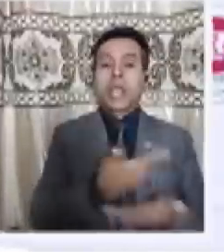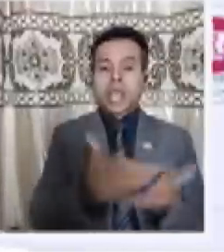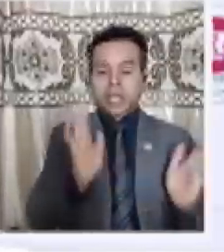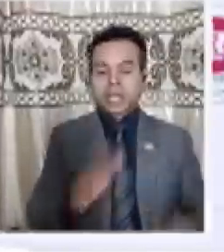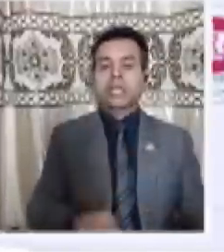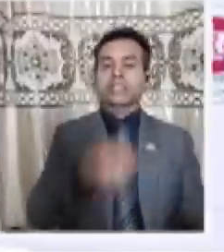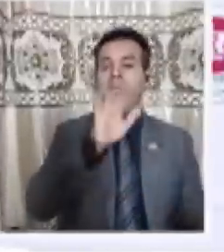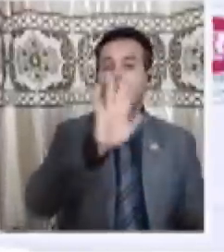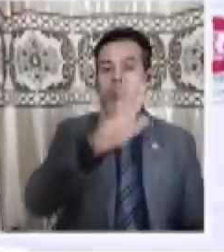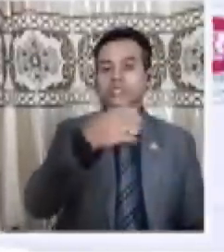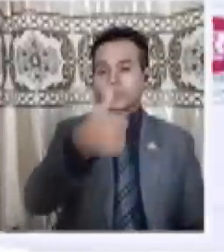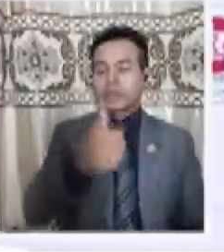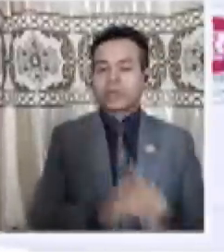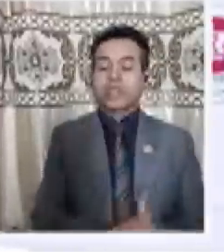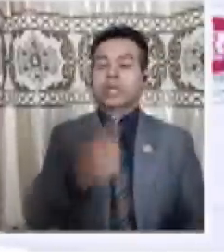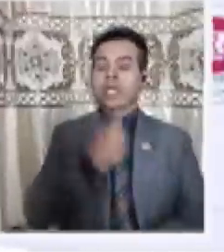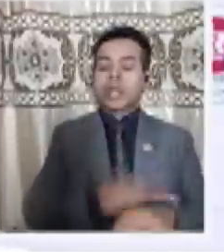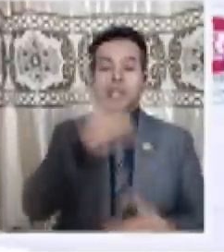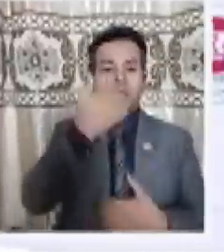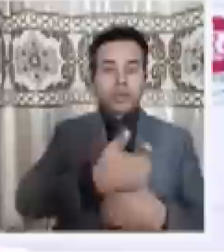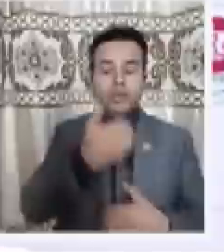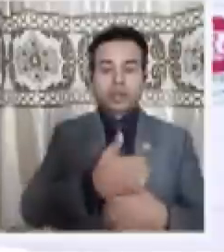56টি। ঢাকা মহানগরী